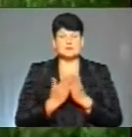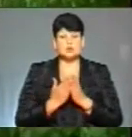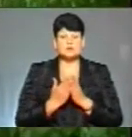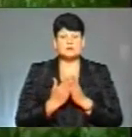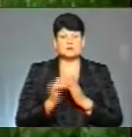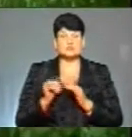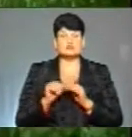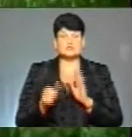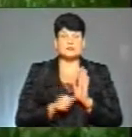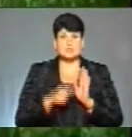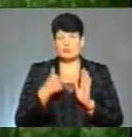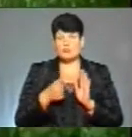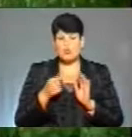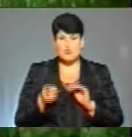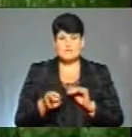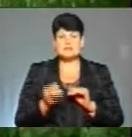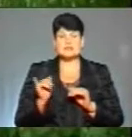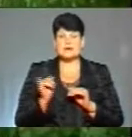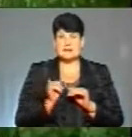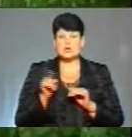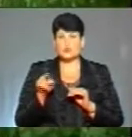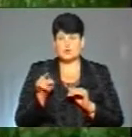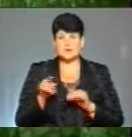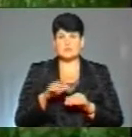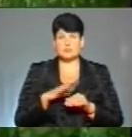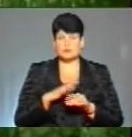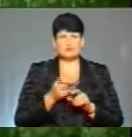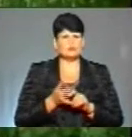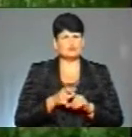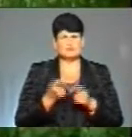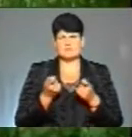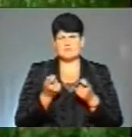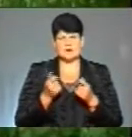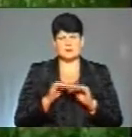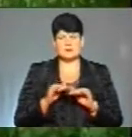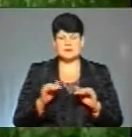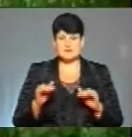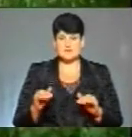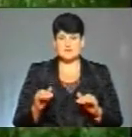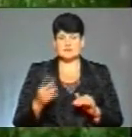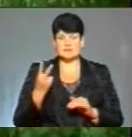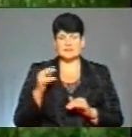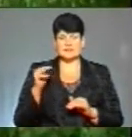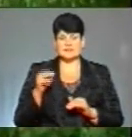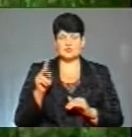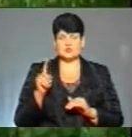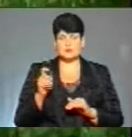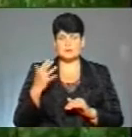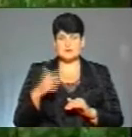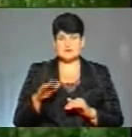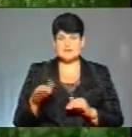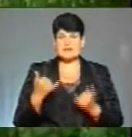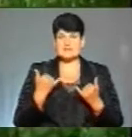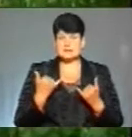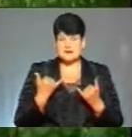у 16 році, і тоді був дуже малий контингент учнів, нараховував 2150 учнів,